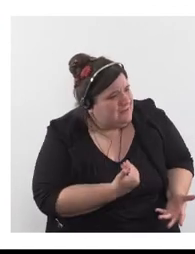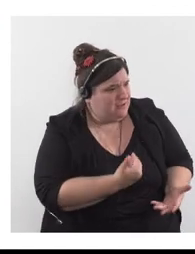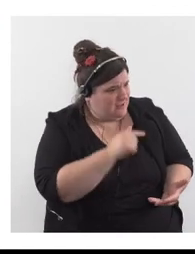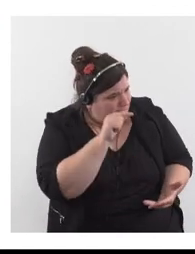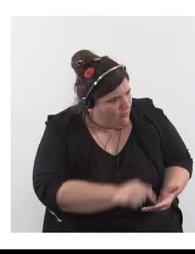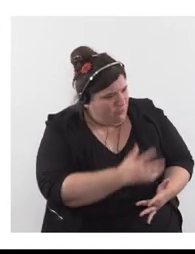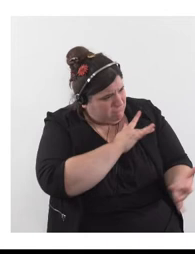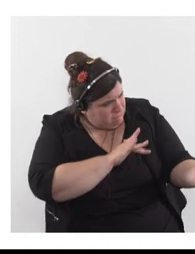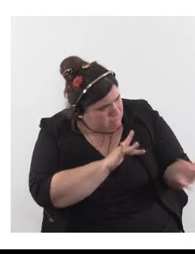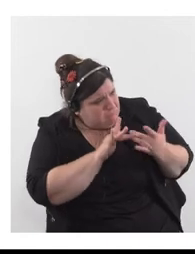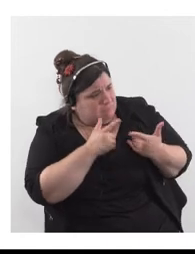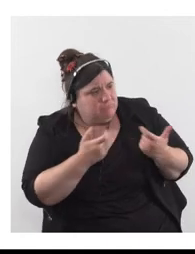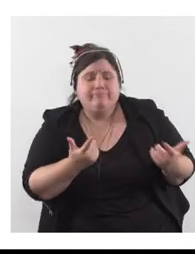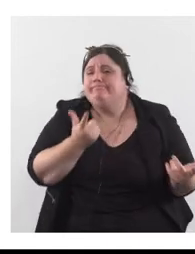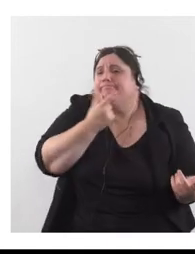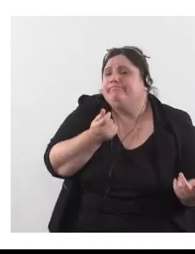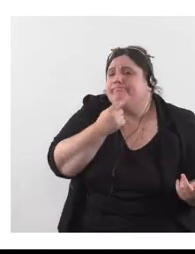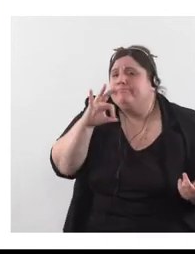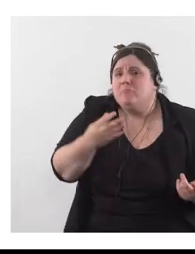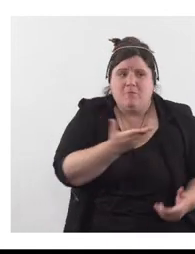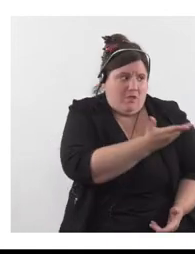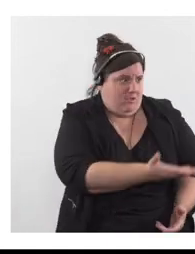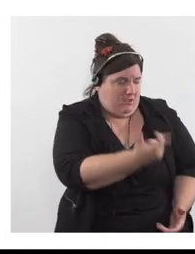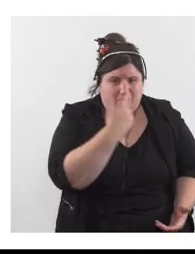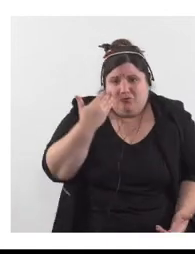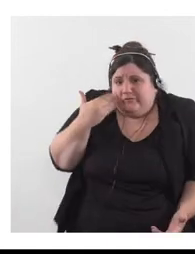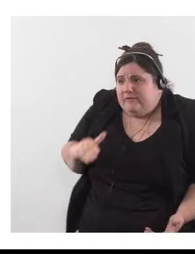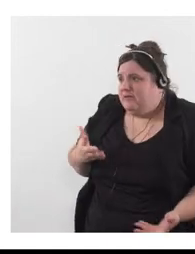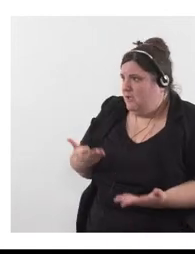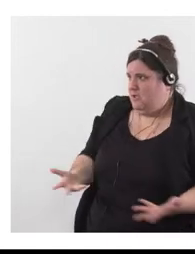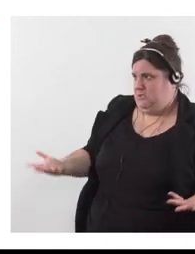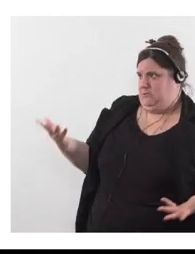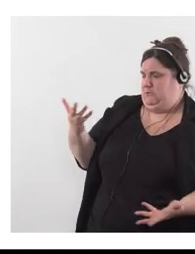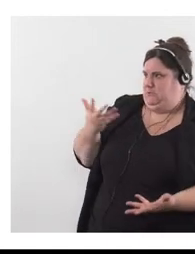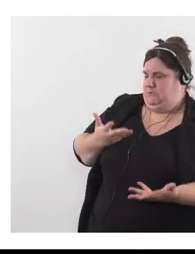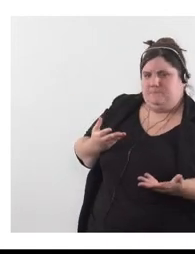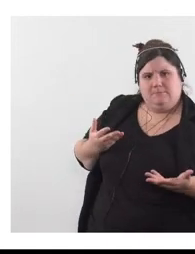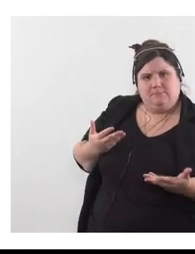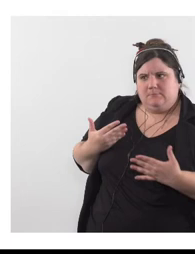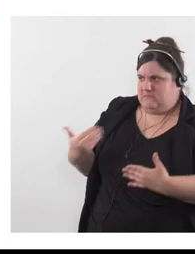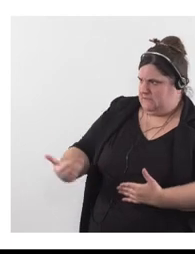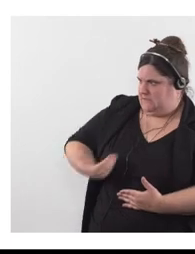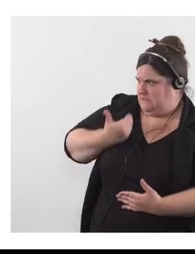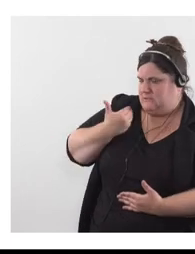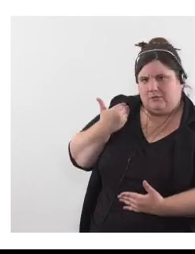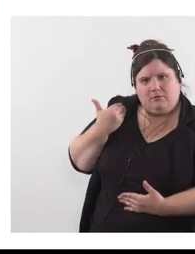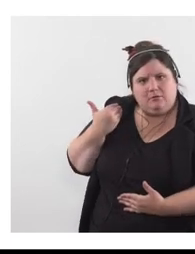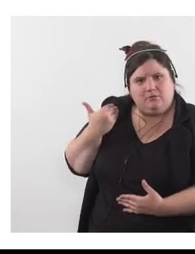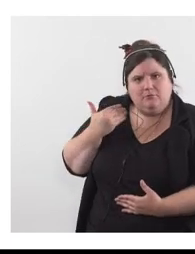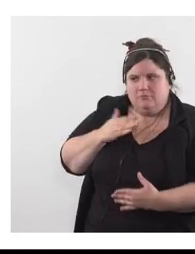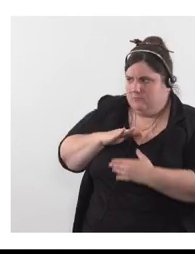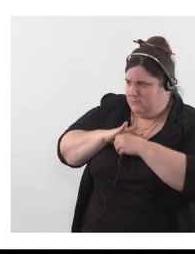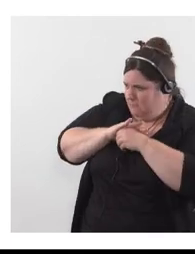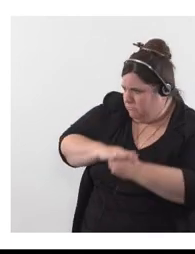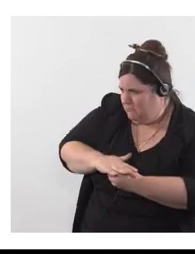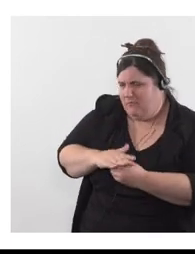nous, contactez-nous. Mais si vous êtes de l'autre côté, si vous êtes victime de discrimination dans